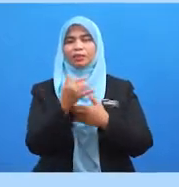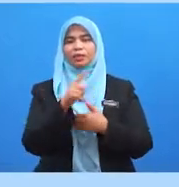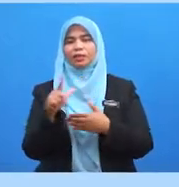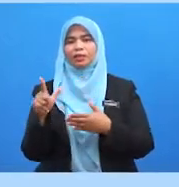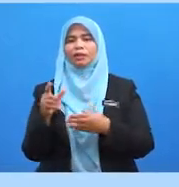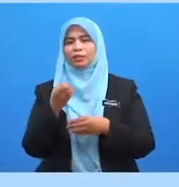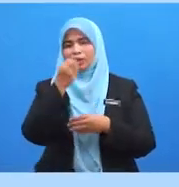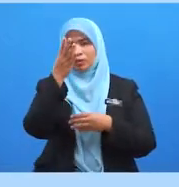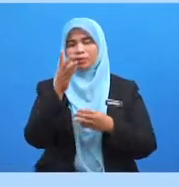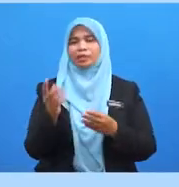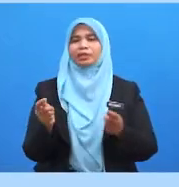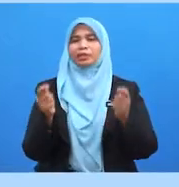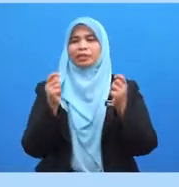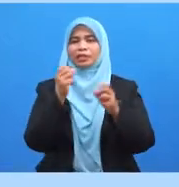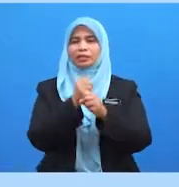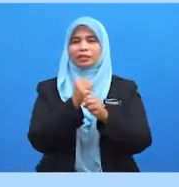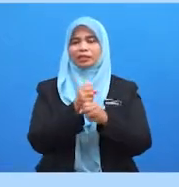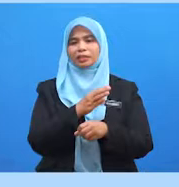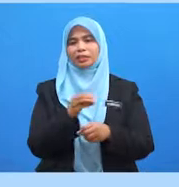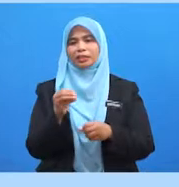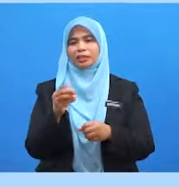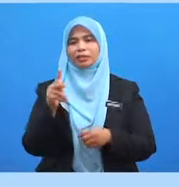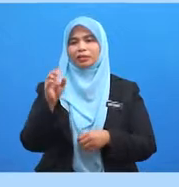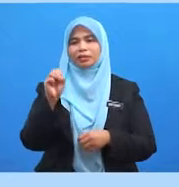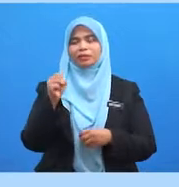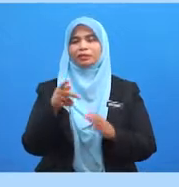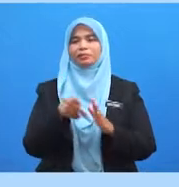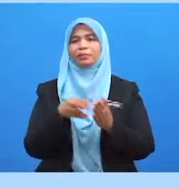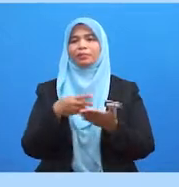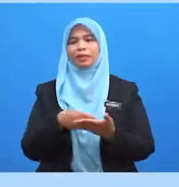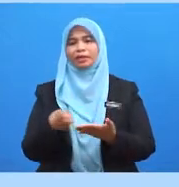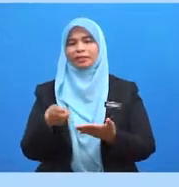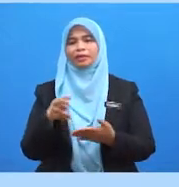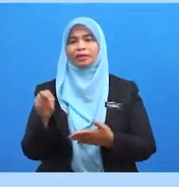tenaga kerja dan kos-kos perbelanjaan pentadbiran.